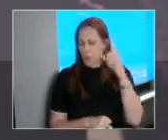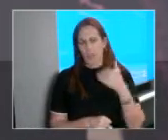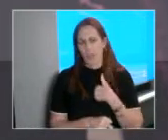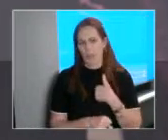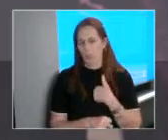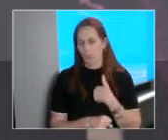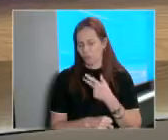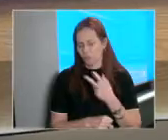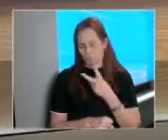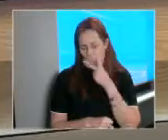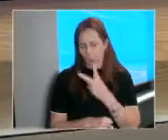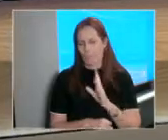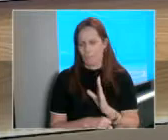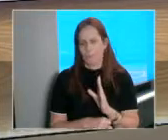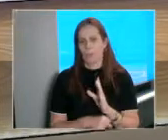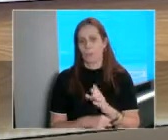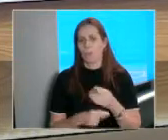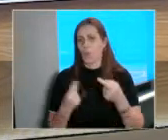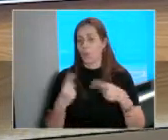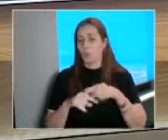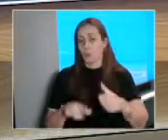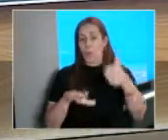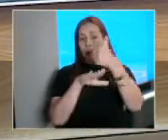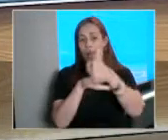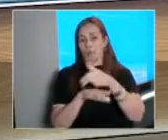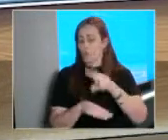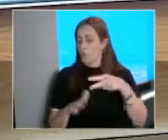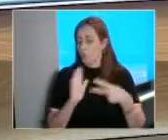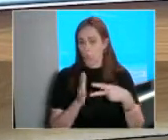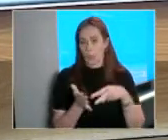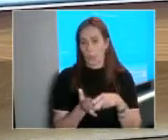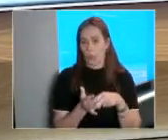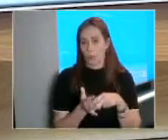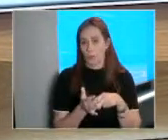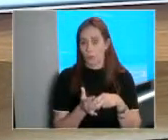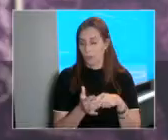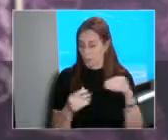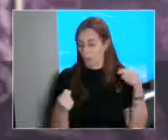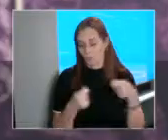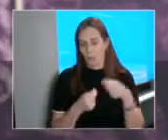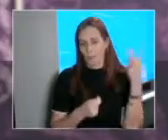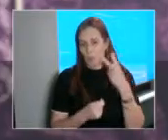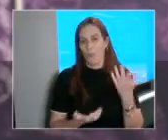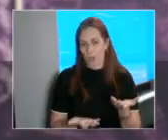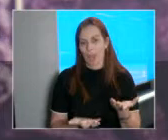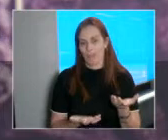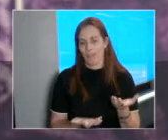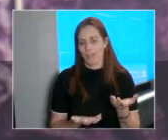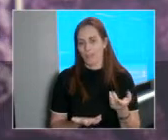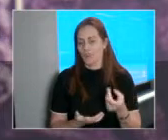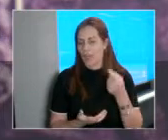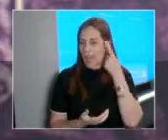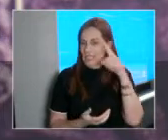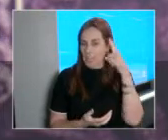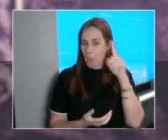שאנחנו מסתכלים בתחומים האלה. תחום של מנהיגות, למשל. יש לנו תוכניות שמתחברות שוב לרעיון הזה של